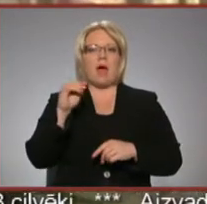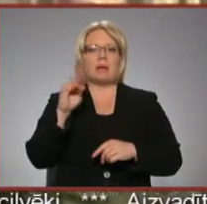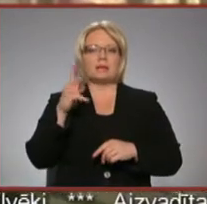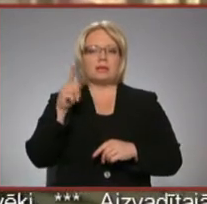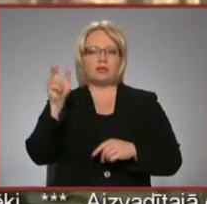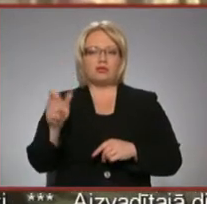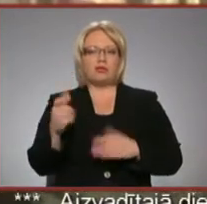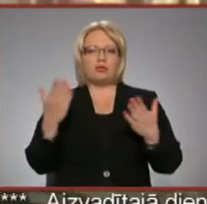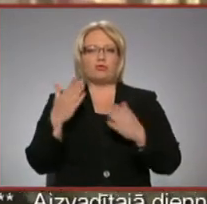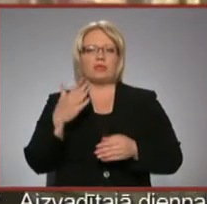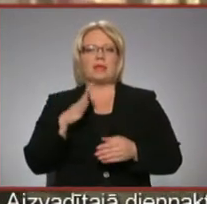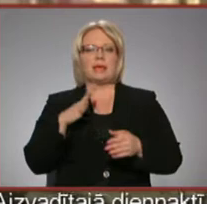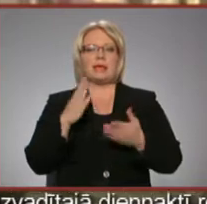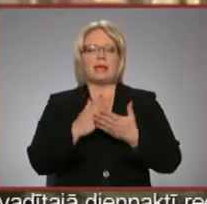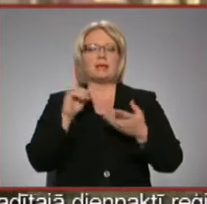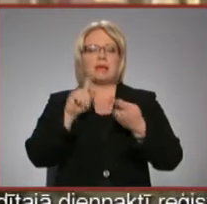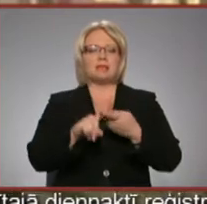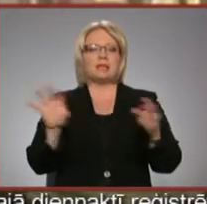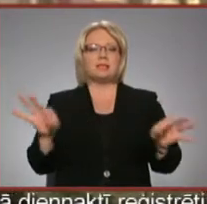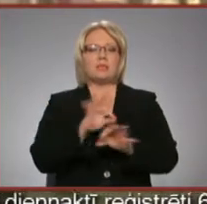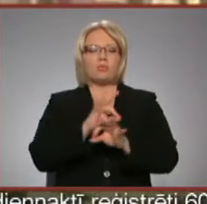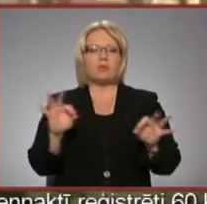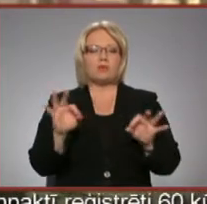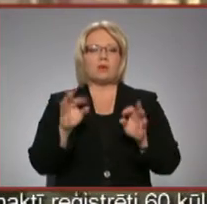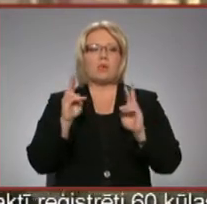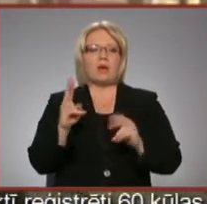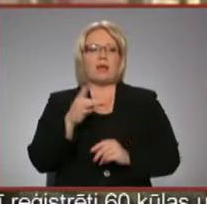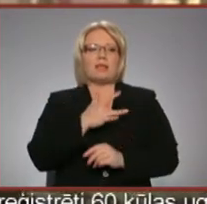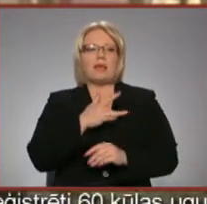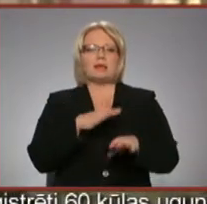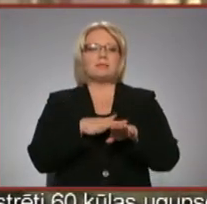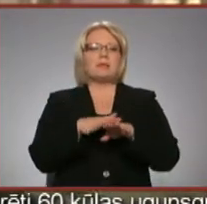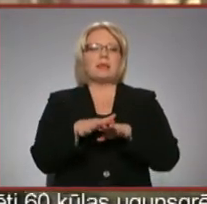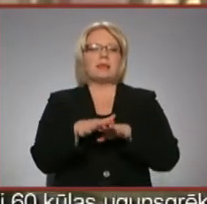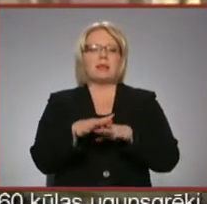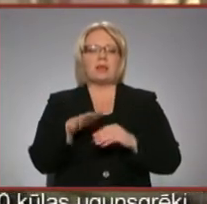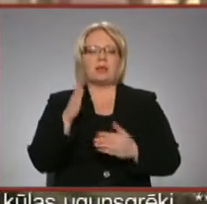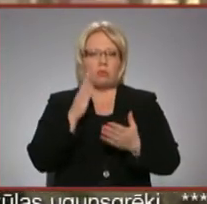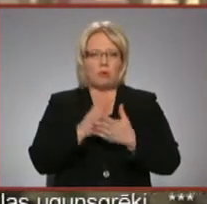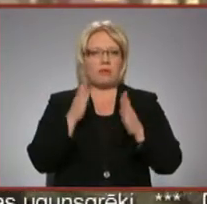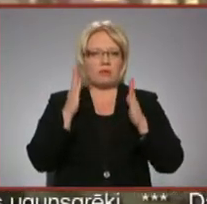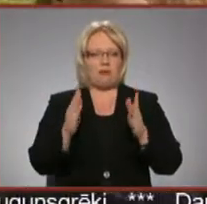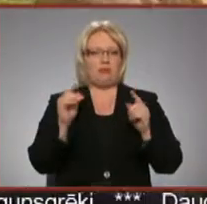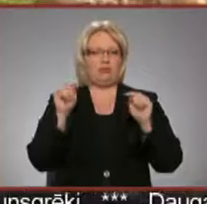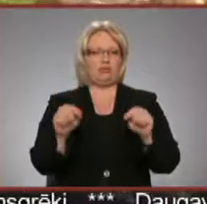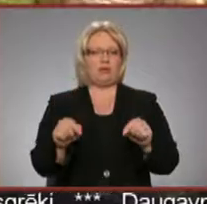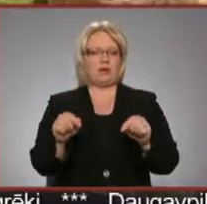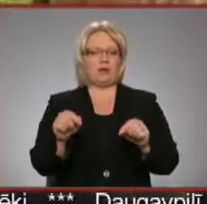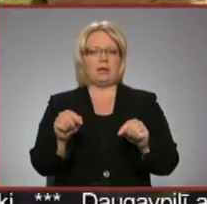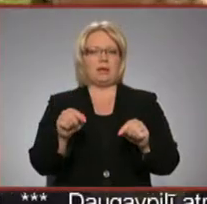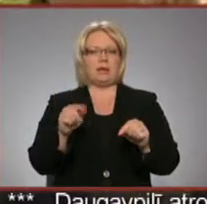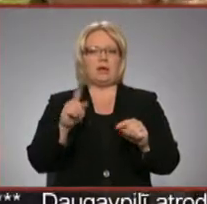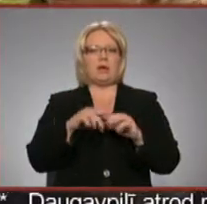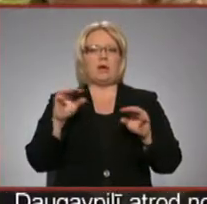ir tik saistīts ar mūziku, ka mums liekas, tas ir pilnīgi noteikti jābūt tieši šeit. Simfoneta